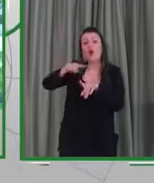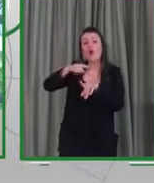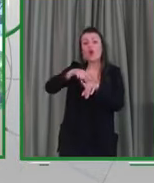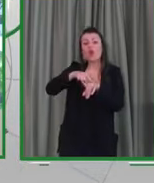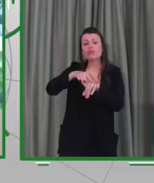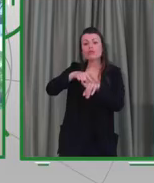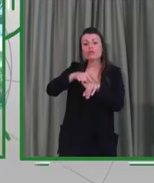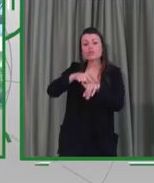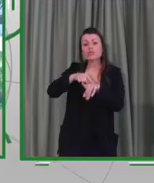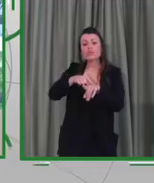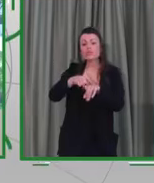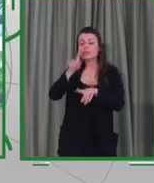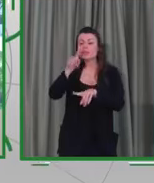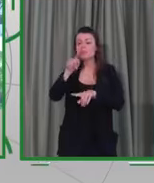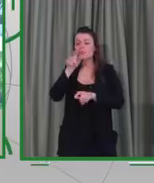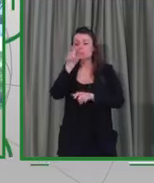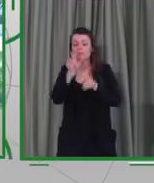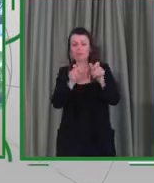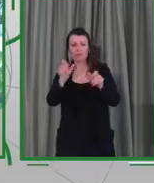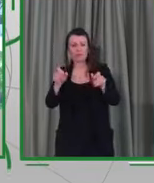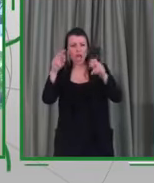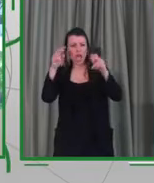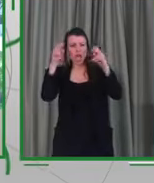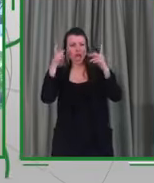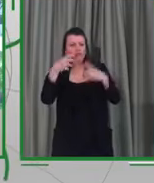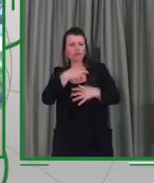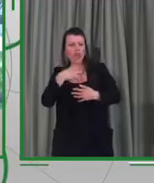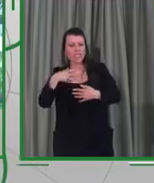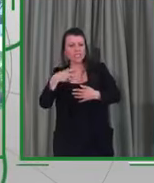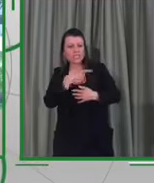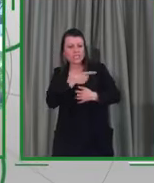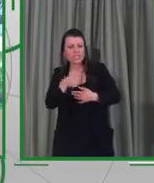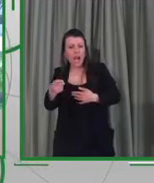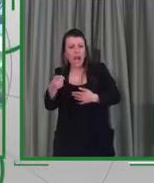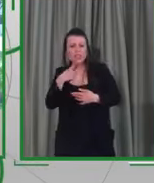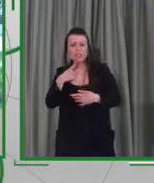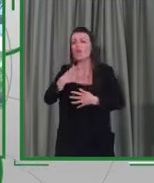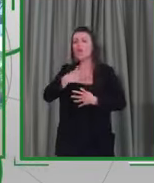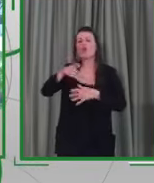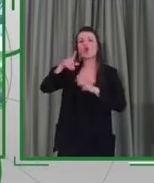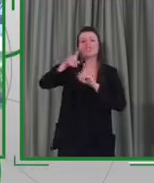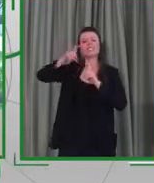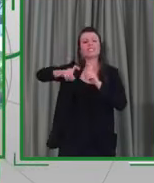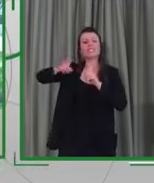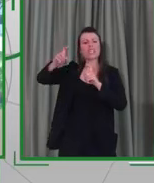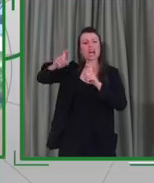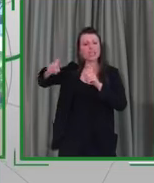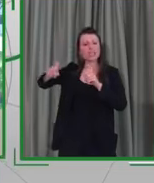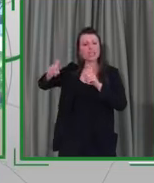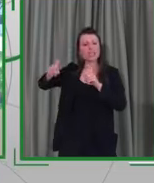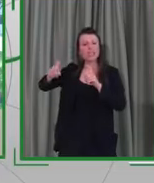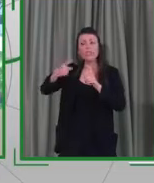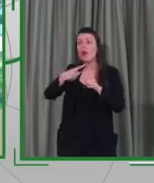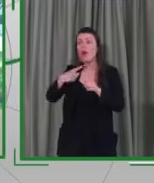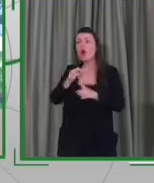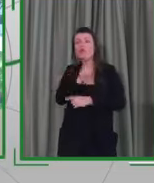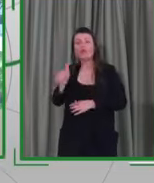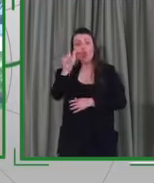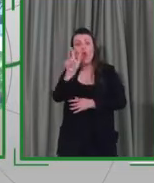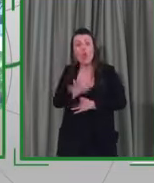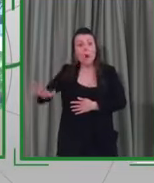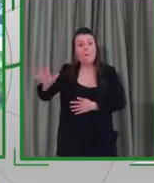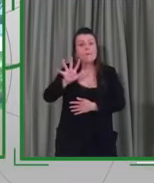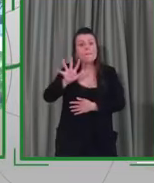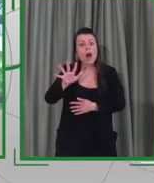gli statisti non solo della lombardia di tutto il mondo ci stanno chiedendo un dato fondamentale un dato